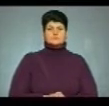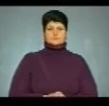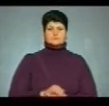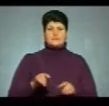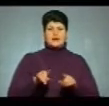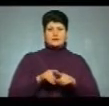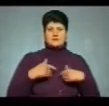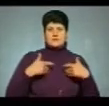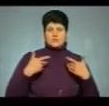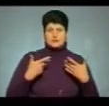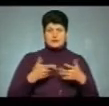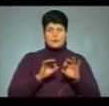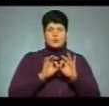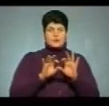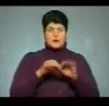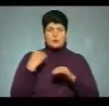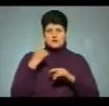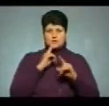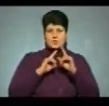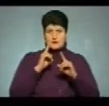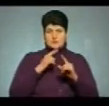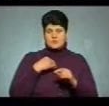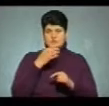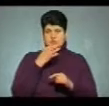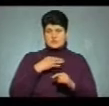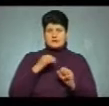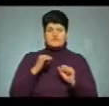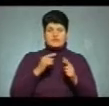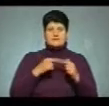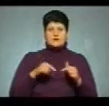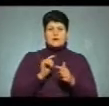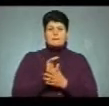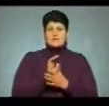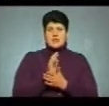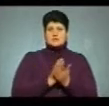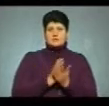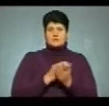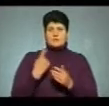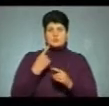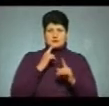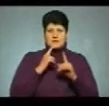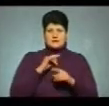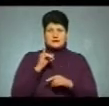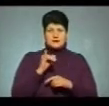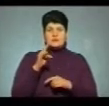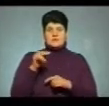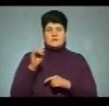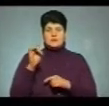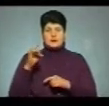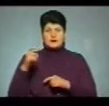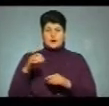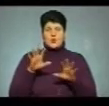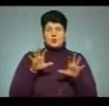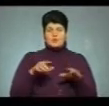Також ми звернулися за коментарем до обласної ради. Як нам повідомила керівник відділу прес-служби Тернопільської обласної ради Ірина Дерех, голова